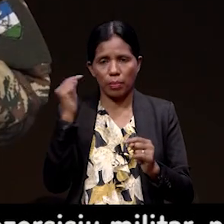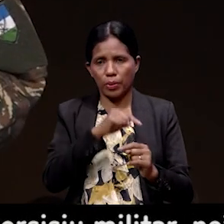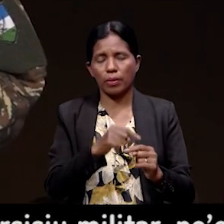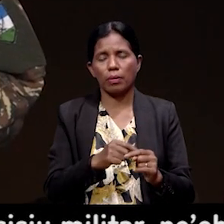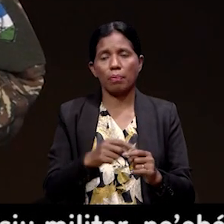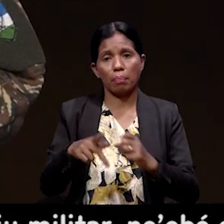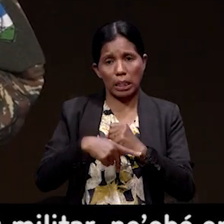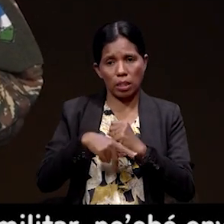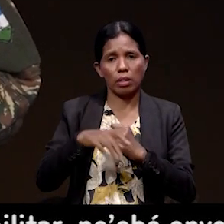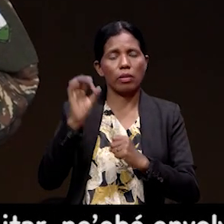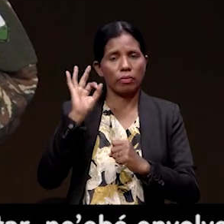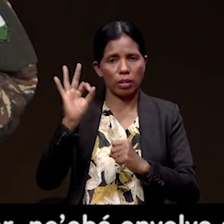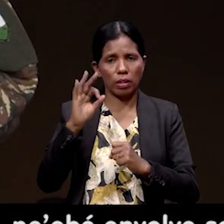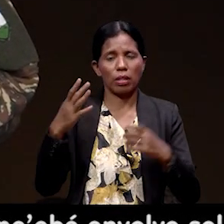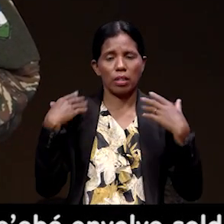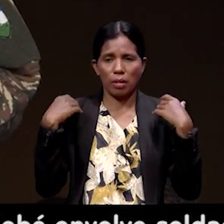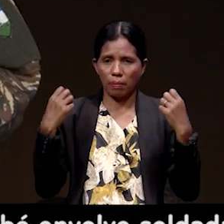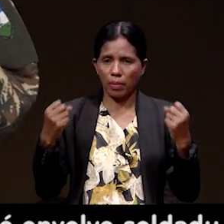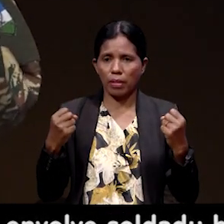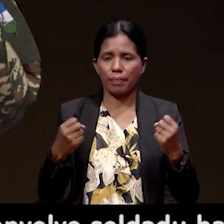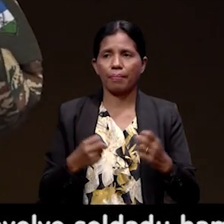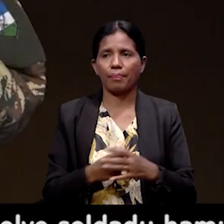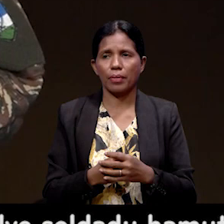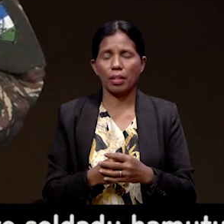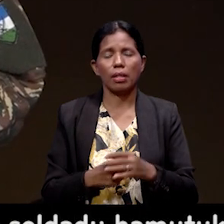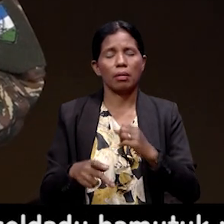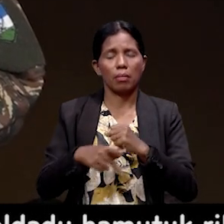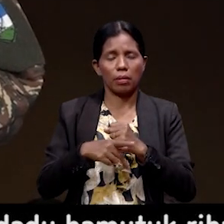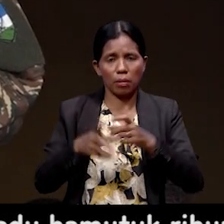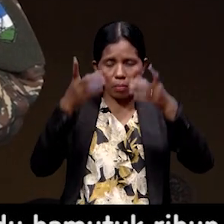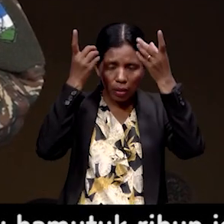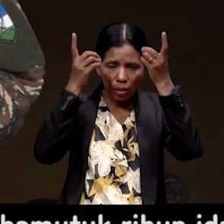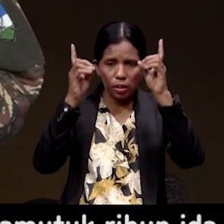ini warani, fretilin ini determinasau,